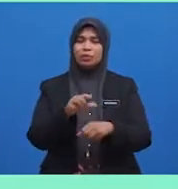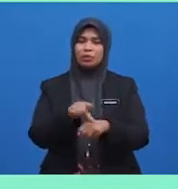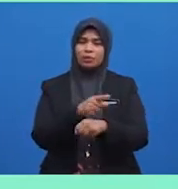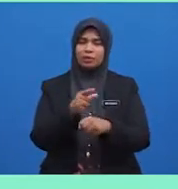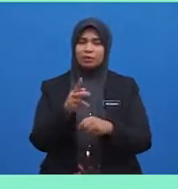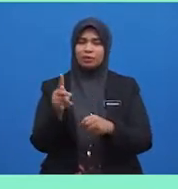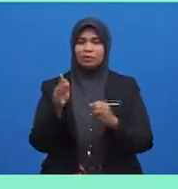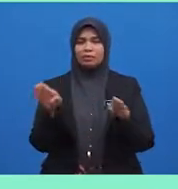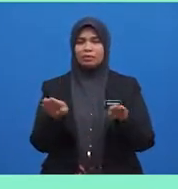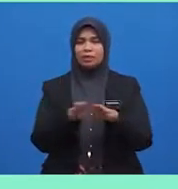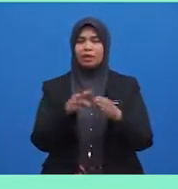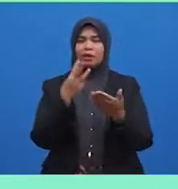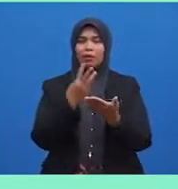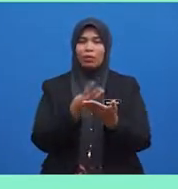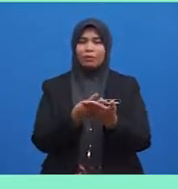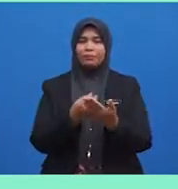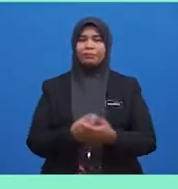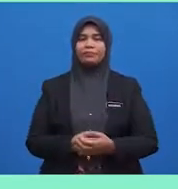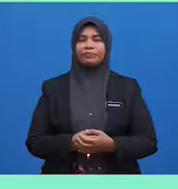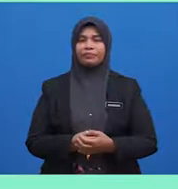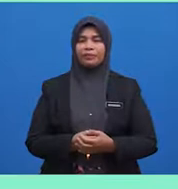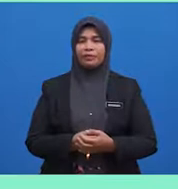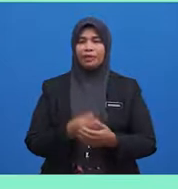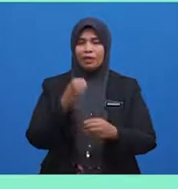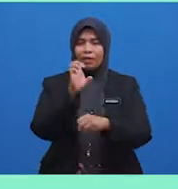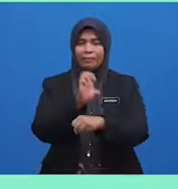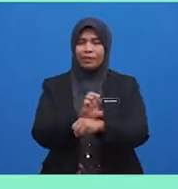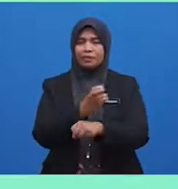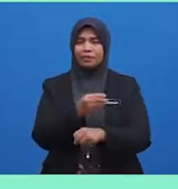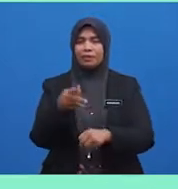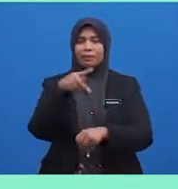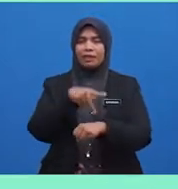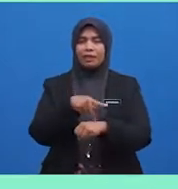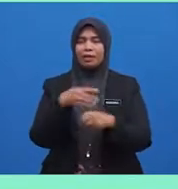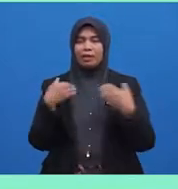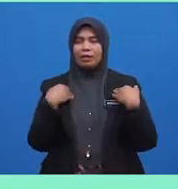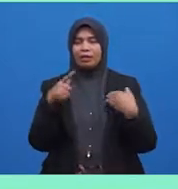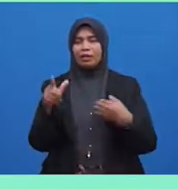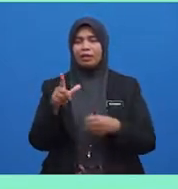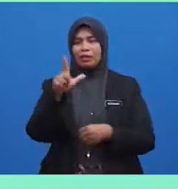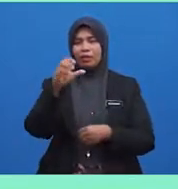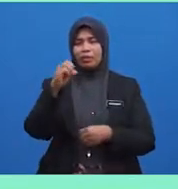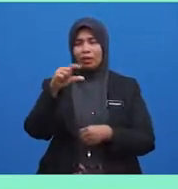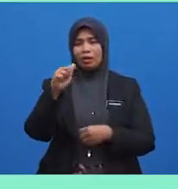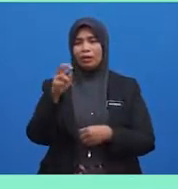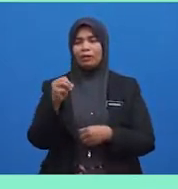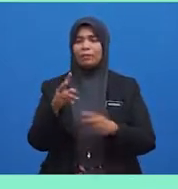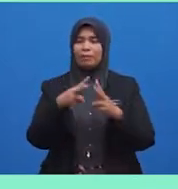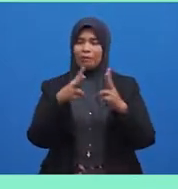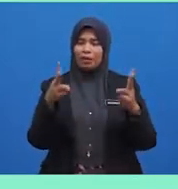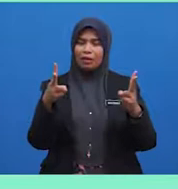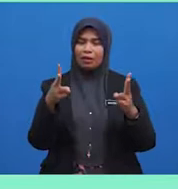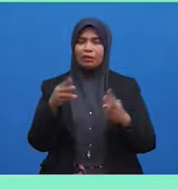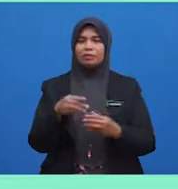wang. Antara logam-logam ini, emas dan perak merupakan logam paling popular dan digunakan